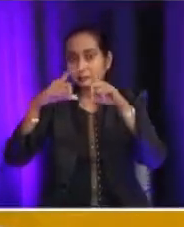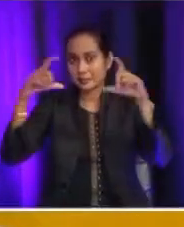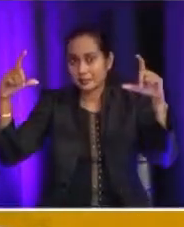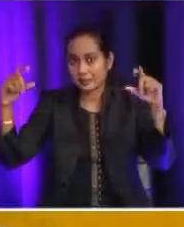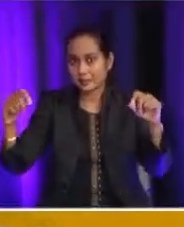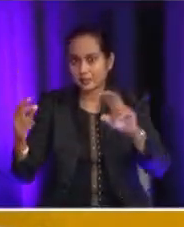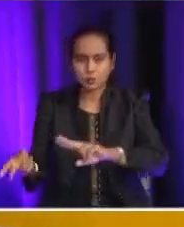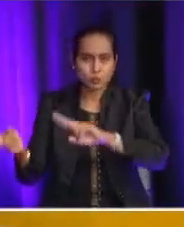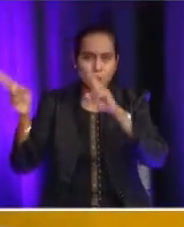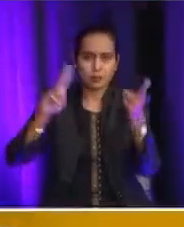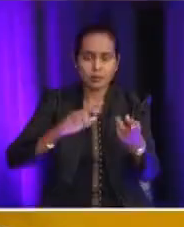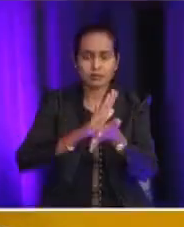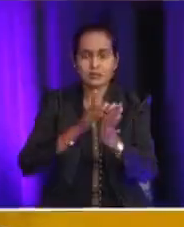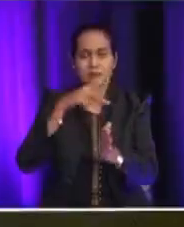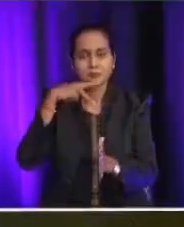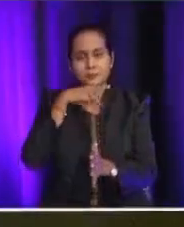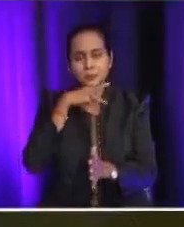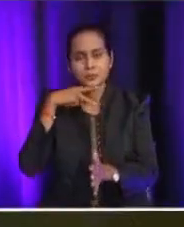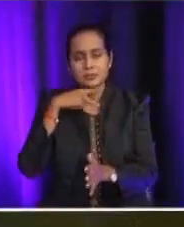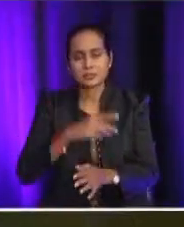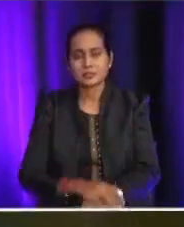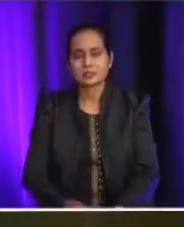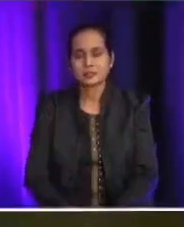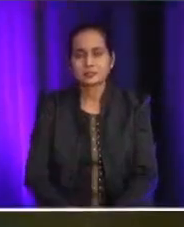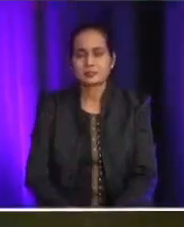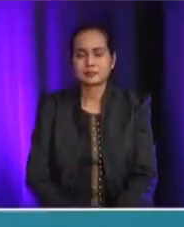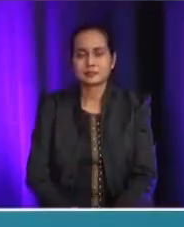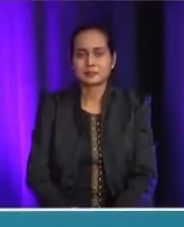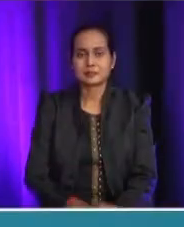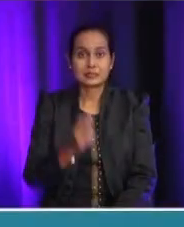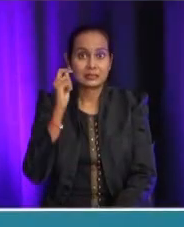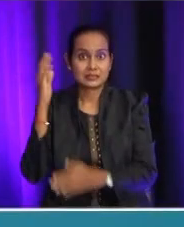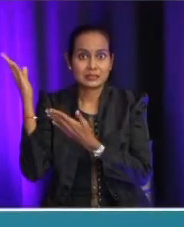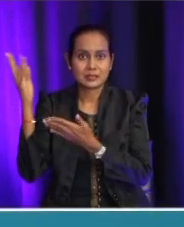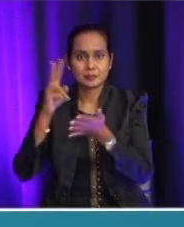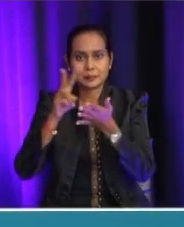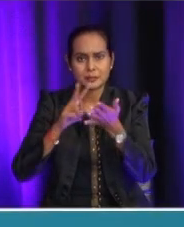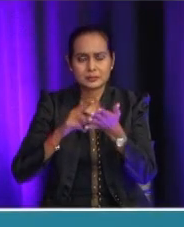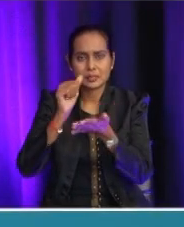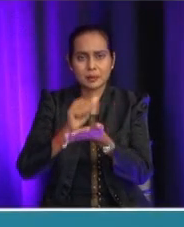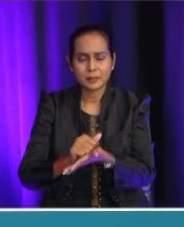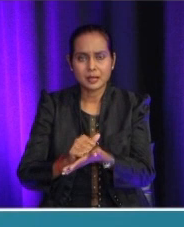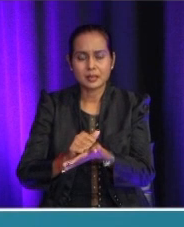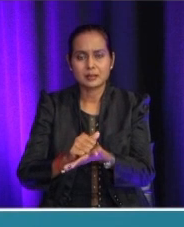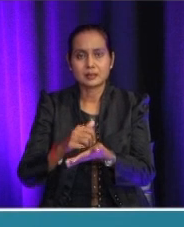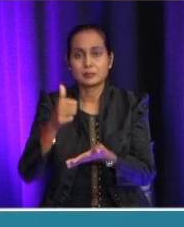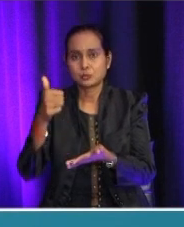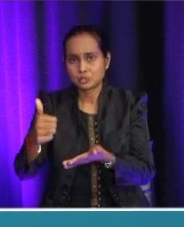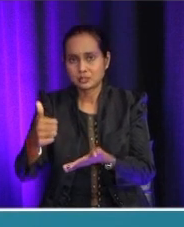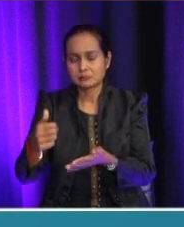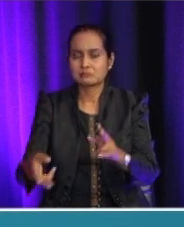bentuk pantun. Jadi di sini nampak membaca amalan terpuji. Menambah